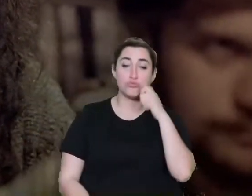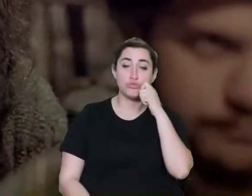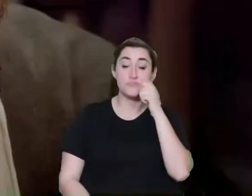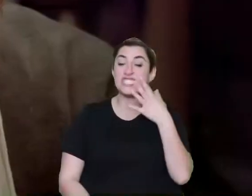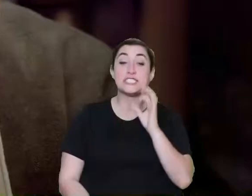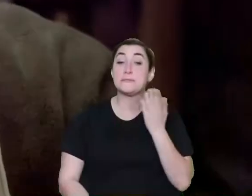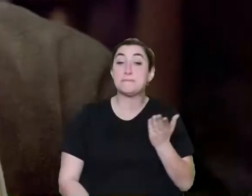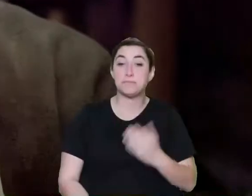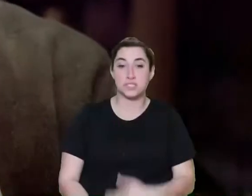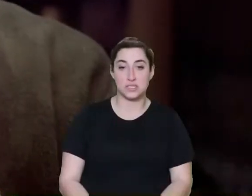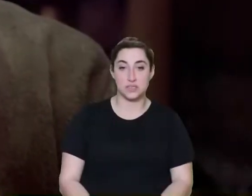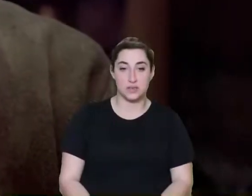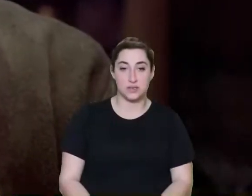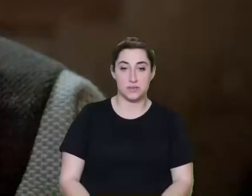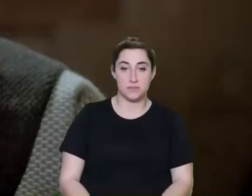Müslüman kimdir?